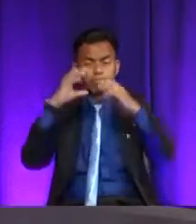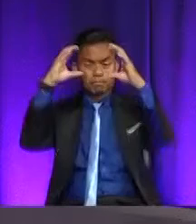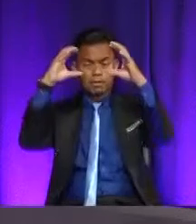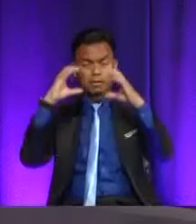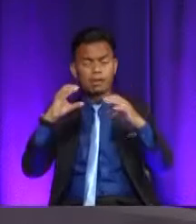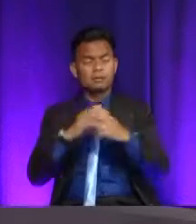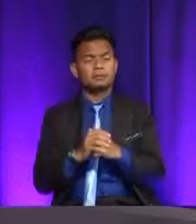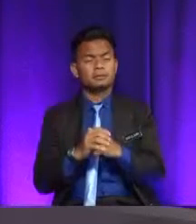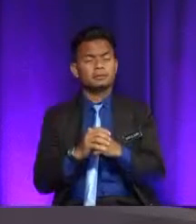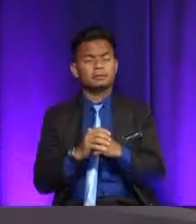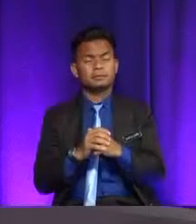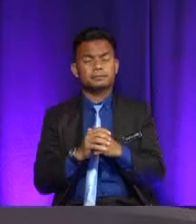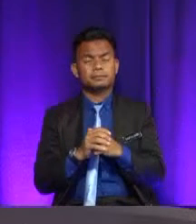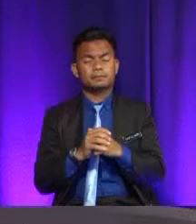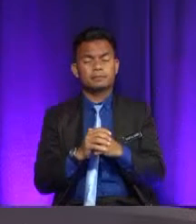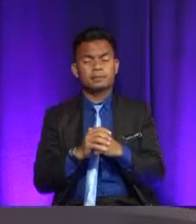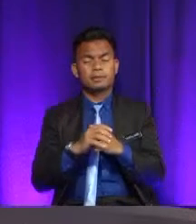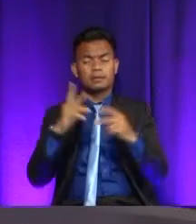kita darah